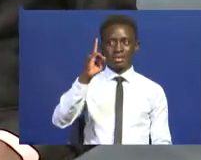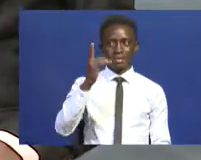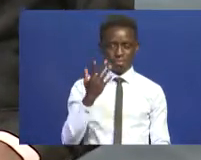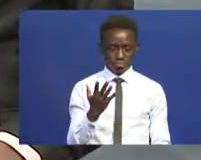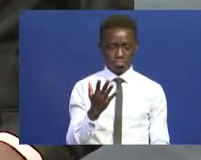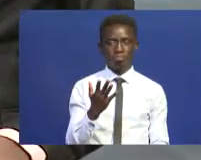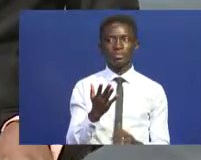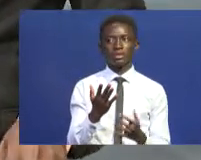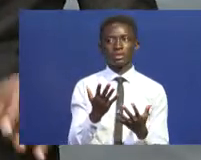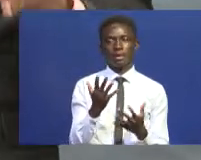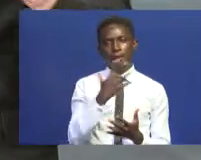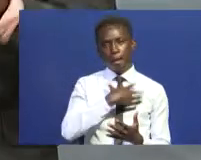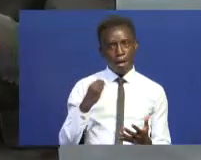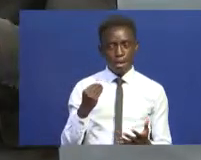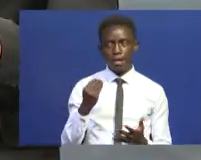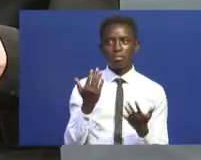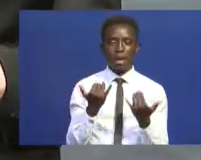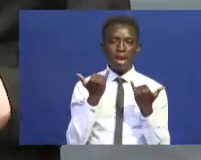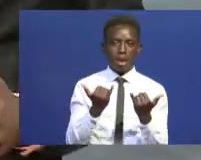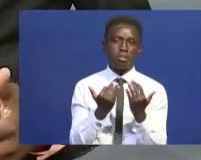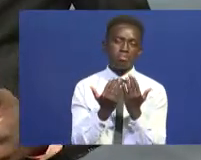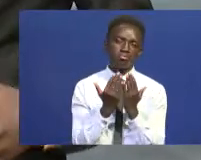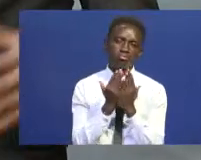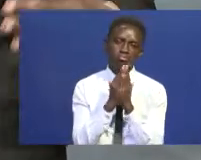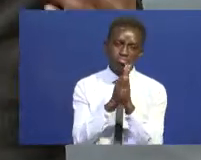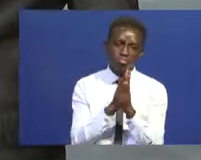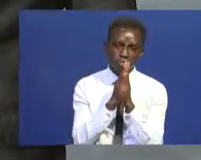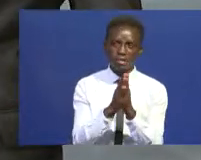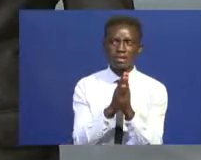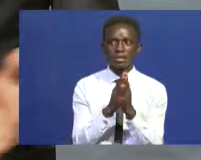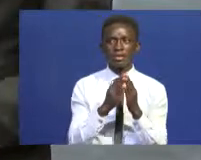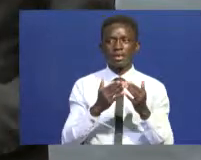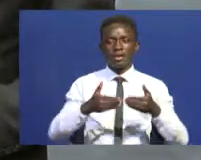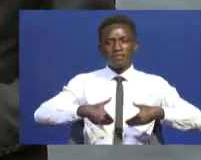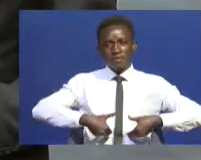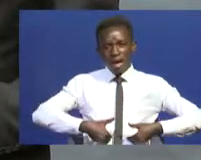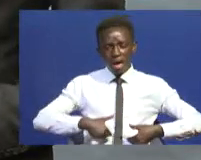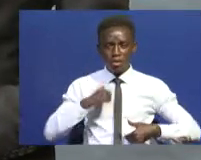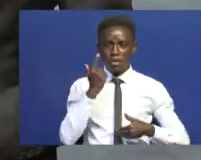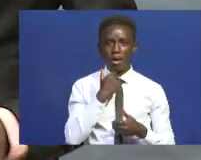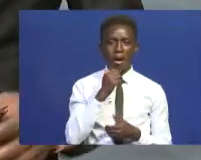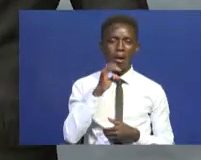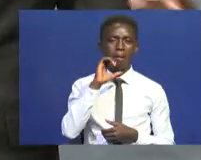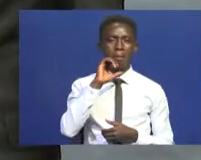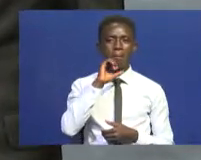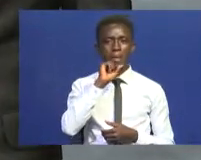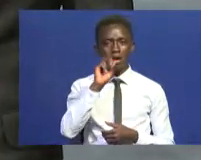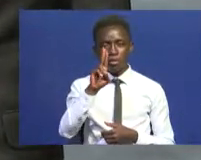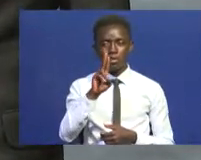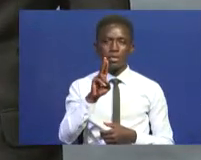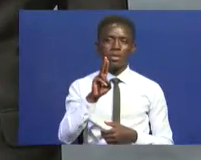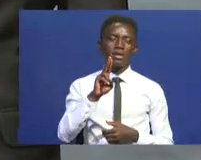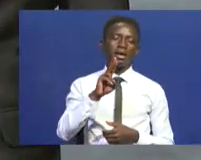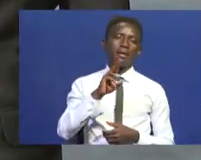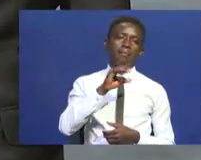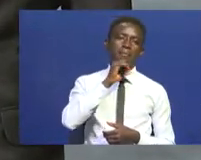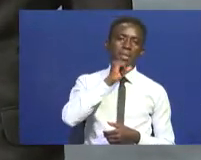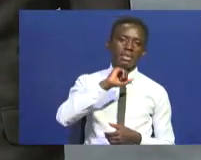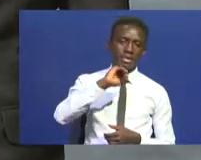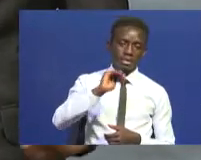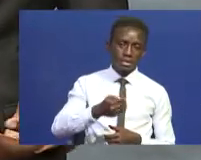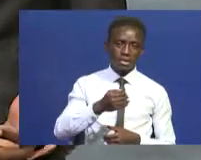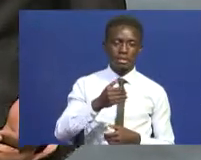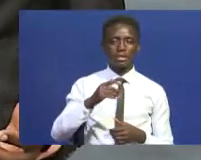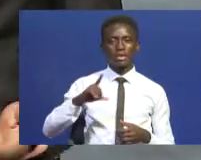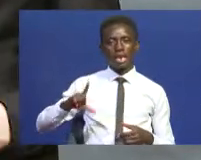jedwali hilo. Na wanawaombea njaa Manchester United, wanawaombea njaa Manchester City na timu yote. Liverpool vile. Na